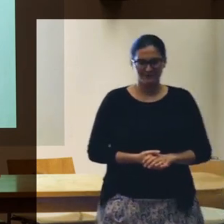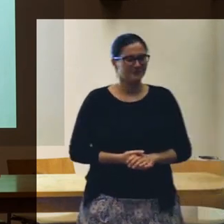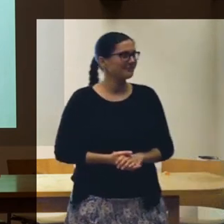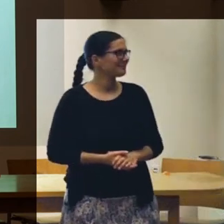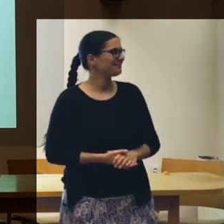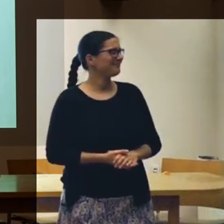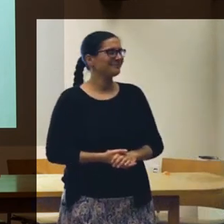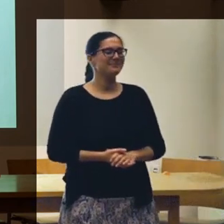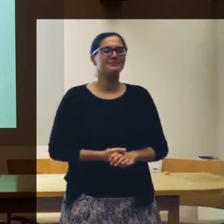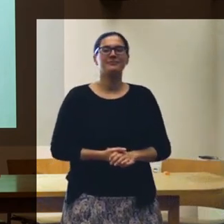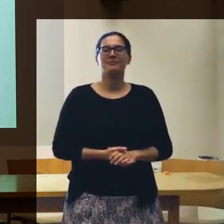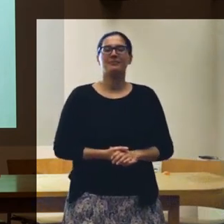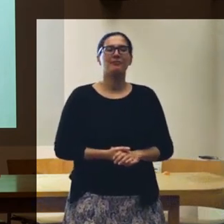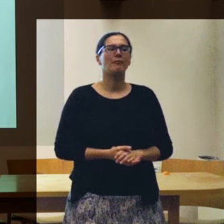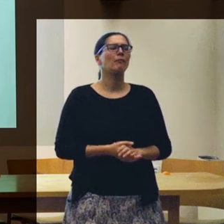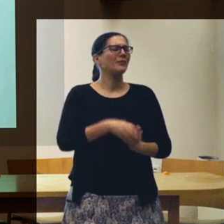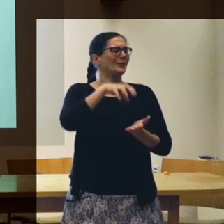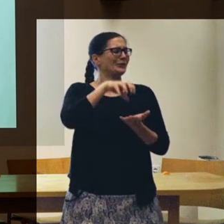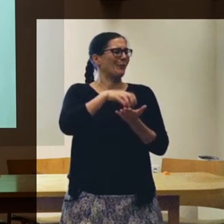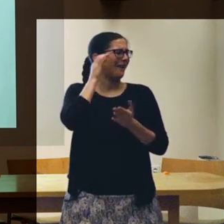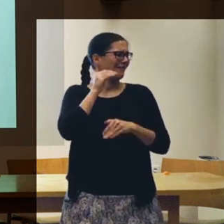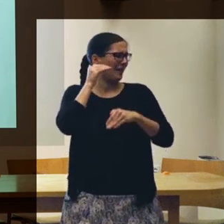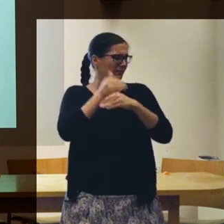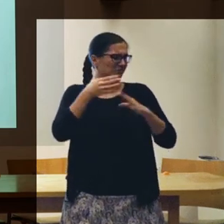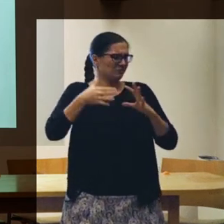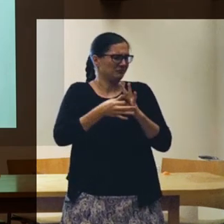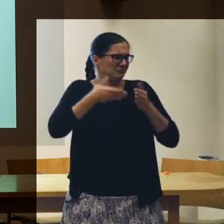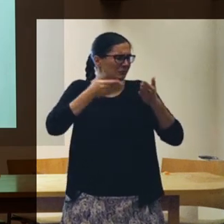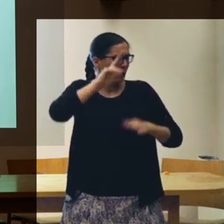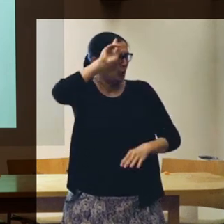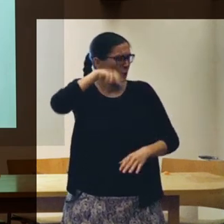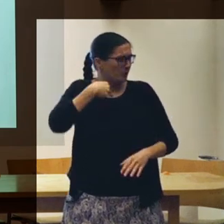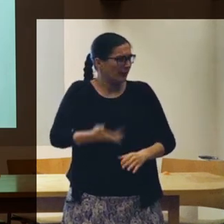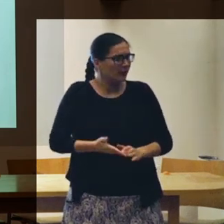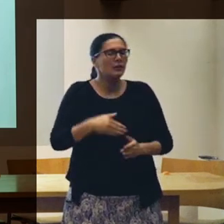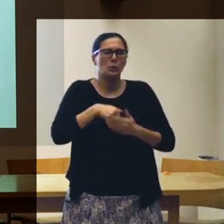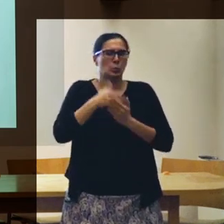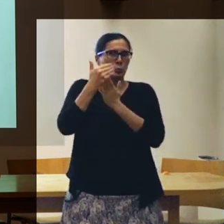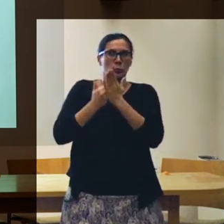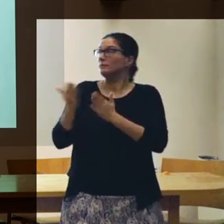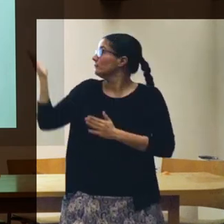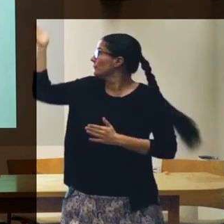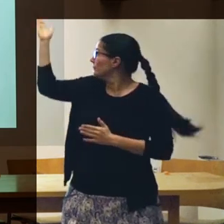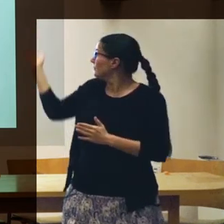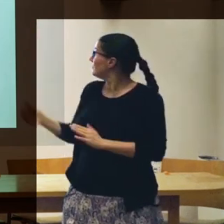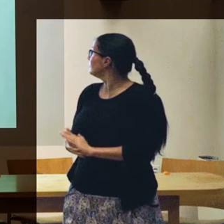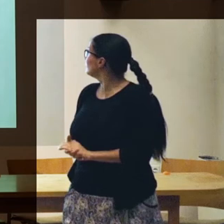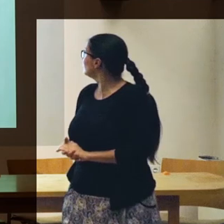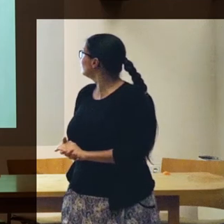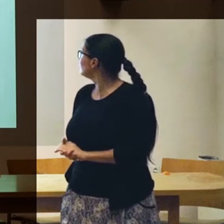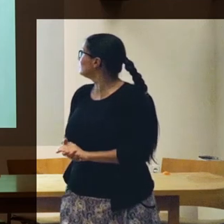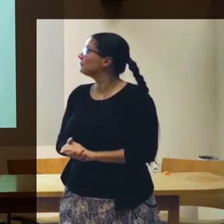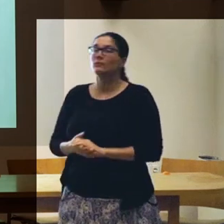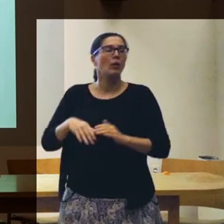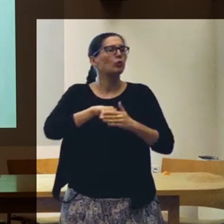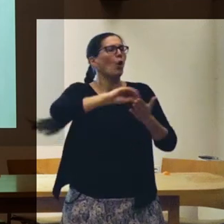Tak ty feministické umělecké instituce, jak si ty jsou tyto, to jsou instituce, které se pod ten